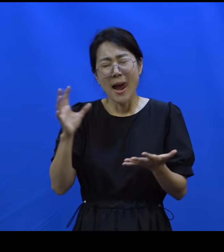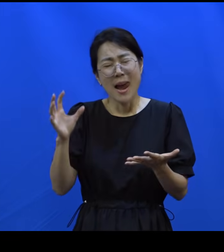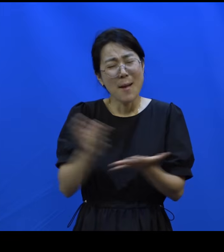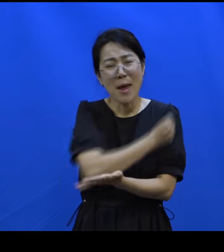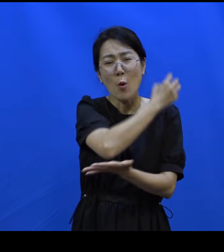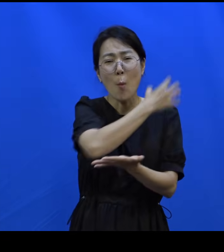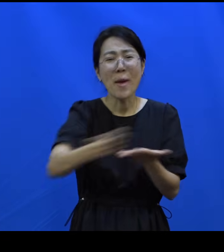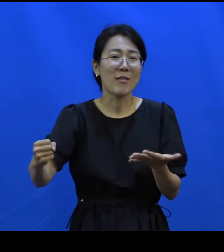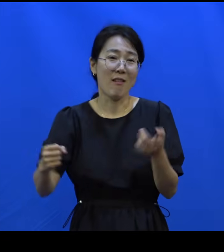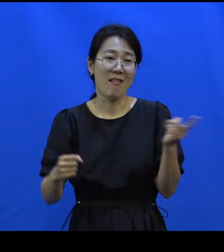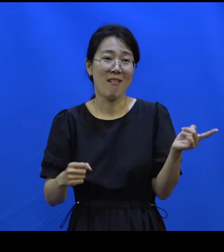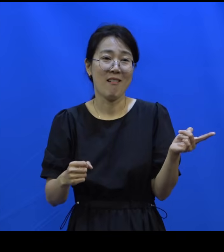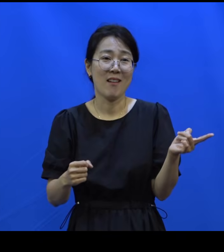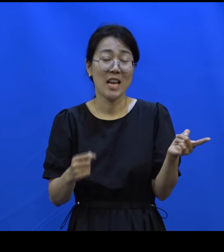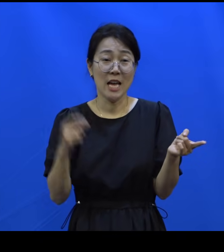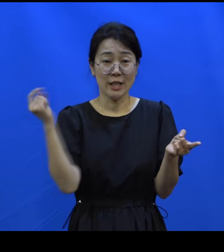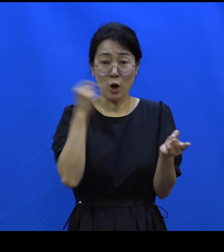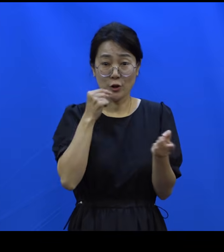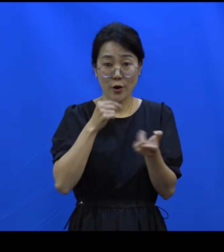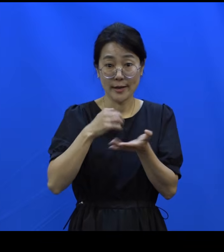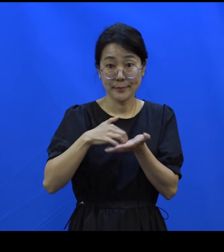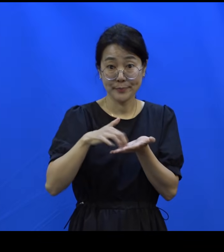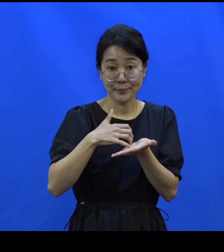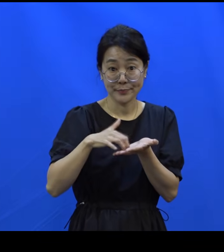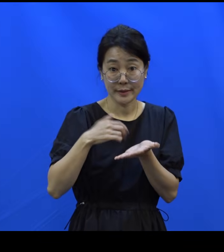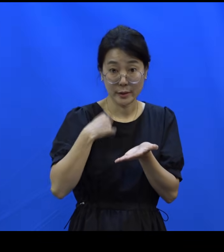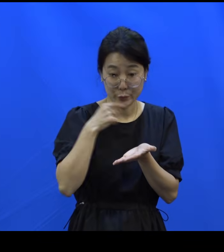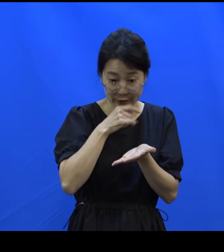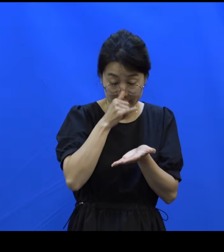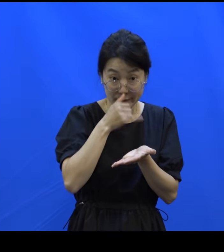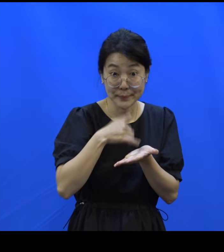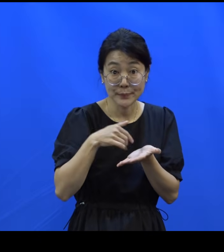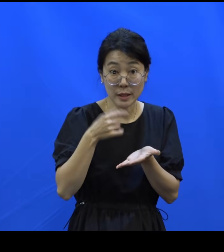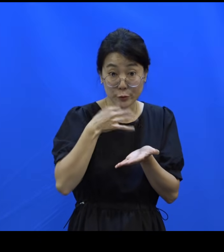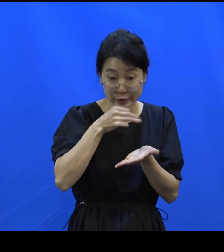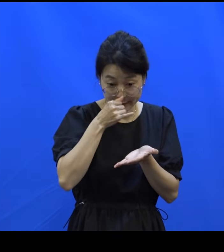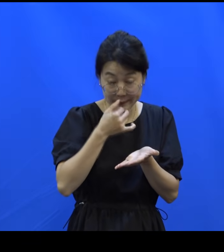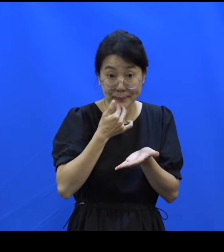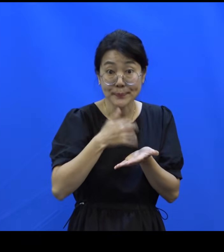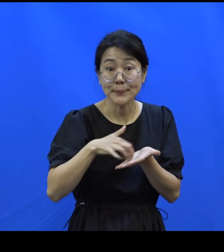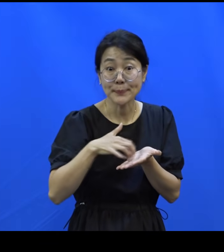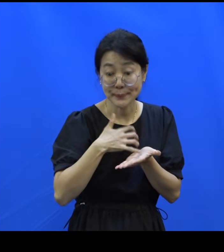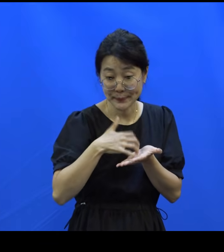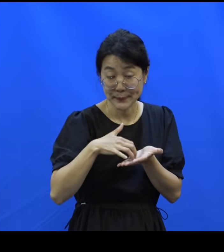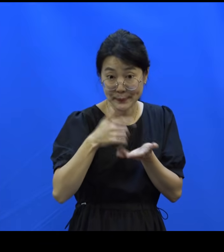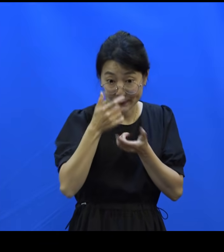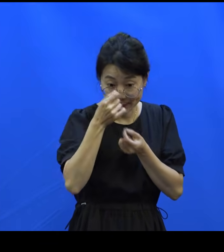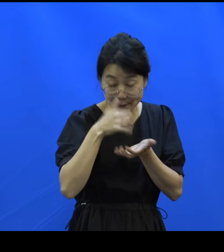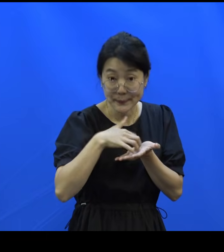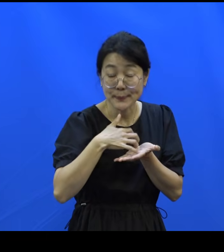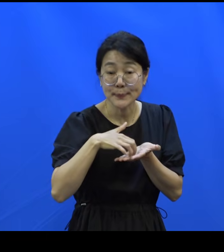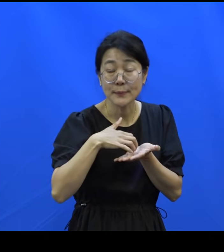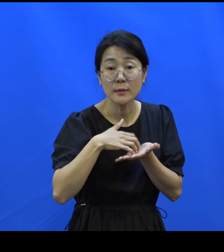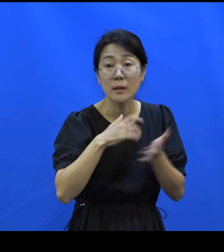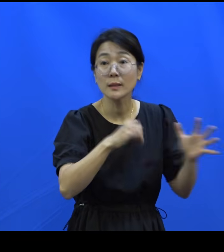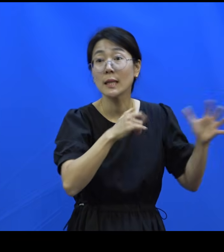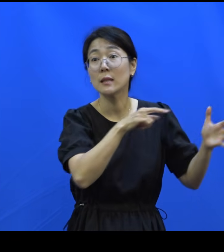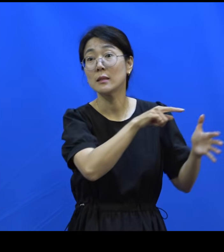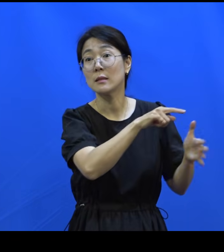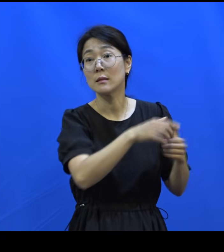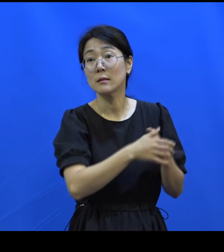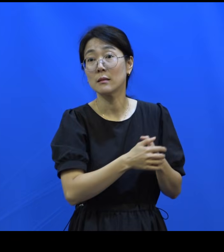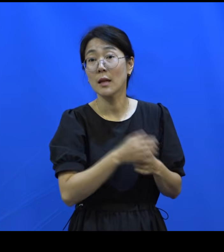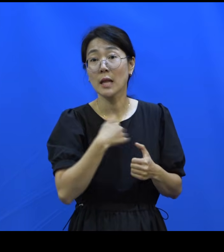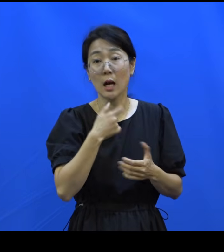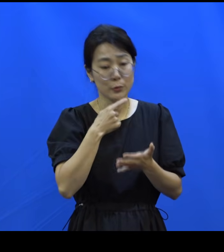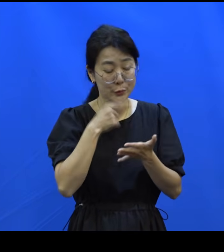조금도 안 보려고 합니다. 철저히 계산적입니다. 손해에 관한 한 살벌할 정도로 정확합니다. 권리를 쟁취하고 이권을